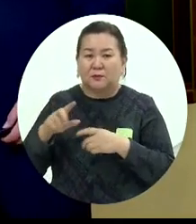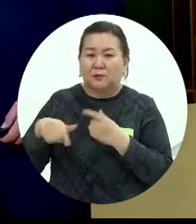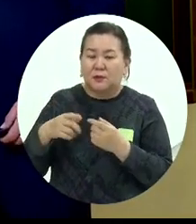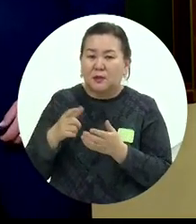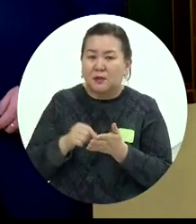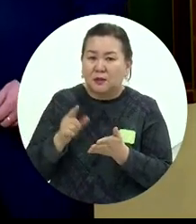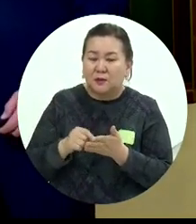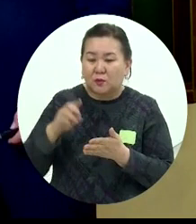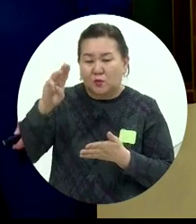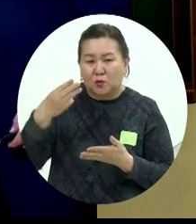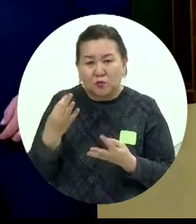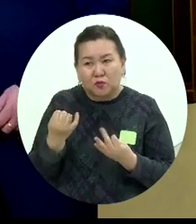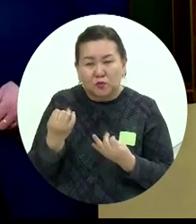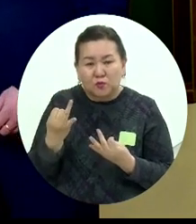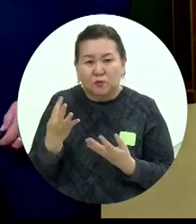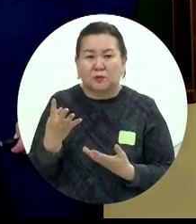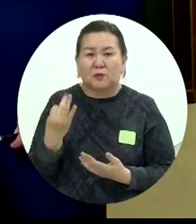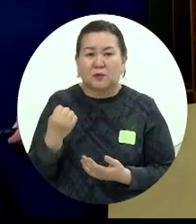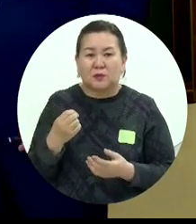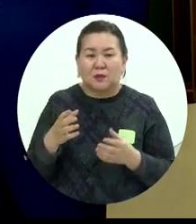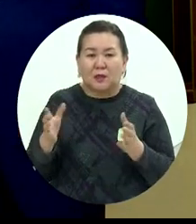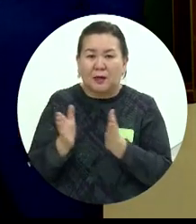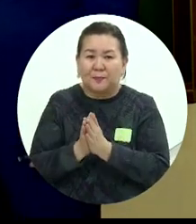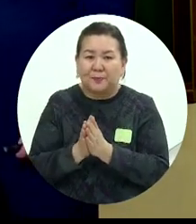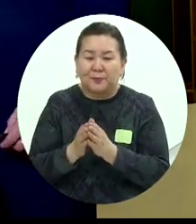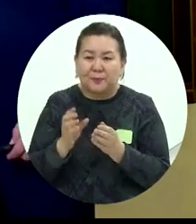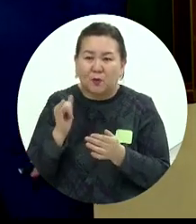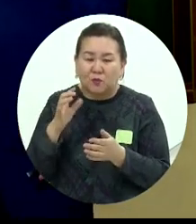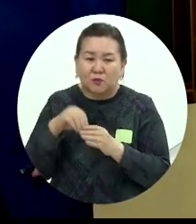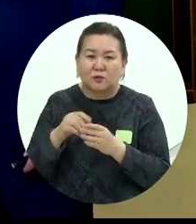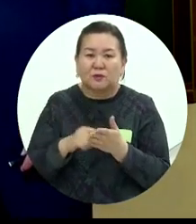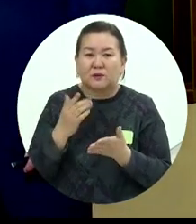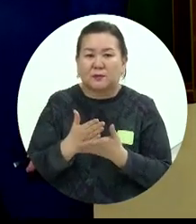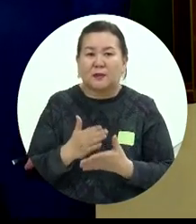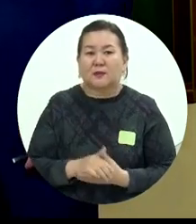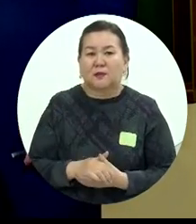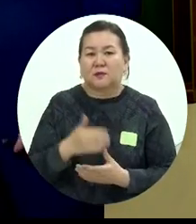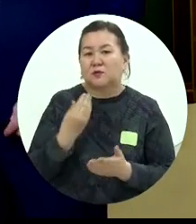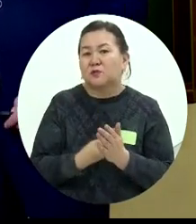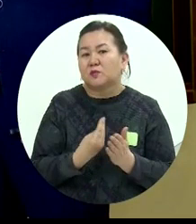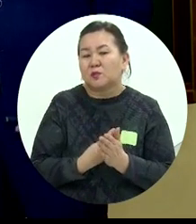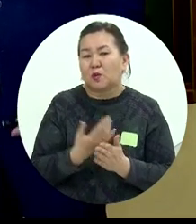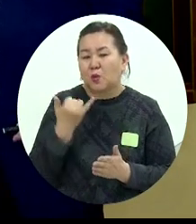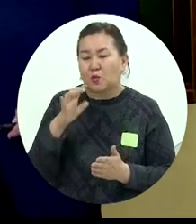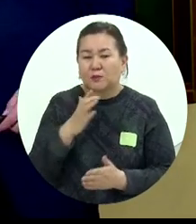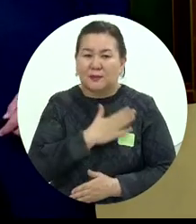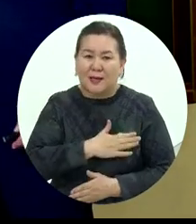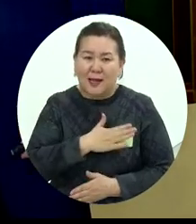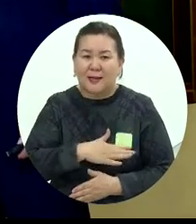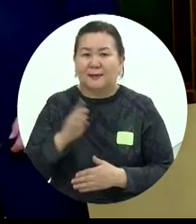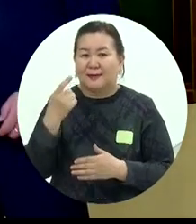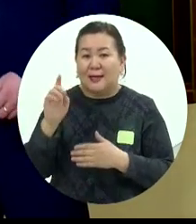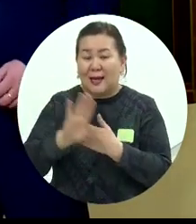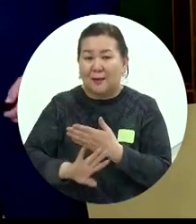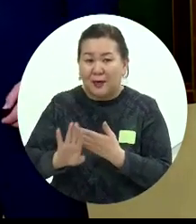хэрэглэн дээр бол тодорхой хэмжээний одоо арга гамтай хэрэглэх юм шаардлага гарч ирж байна гэсэн үг. Өөрөөр хэлбэл бид нар усыг хайрлж хамгаалах